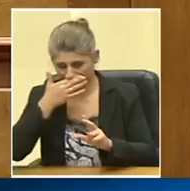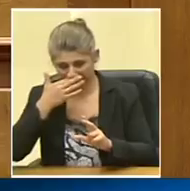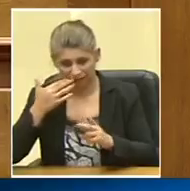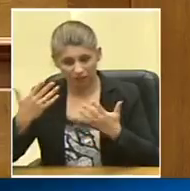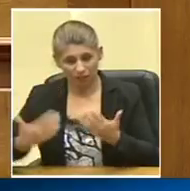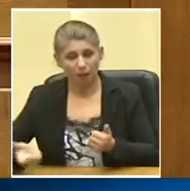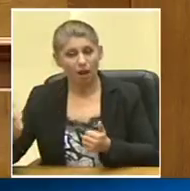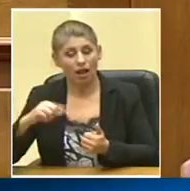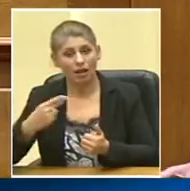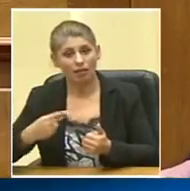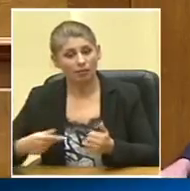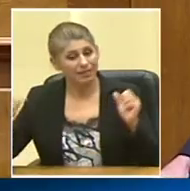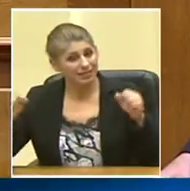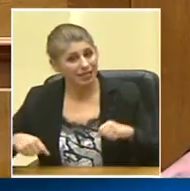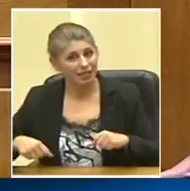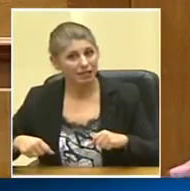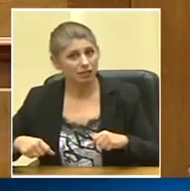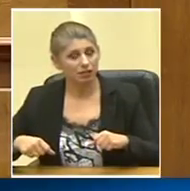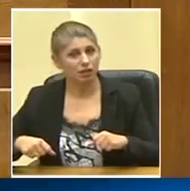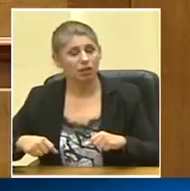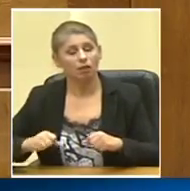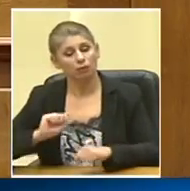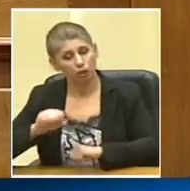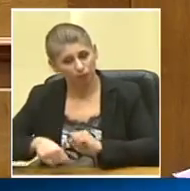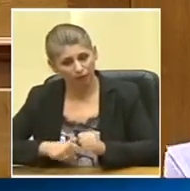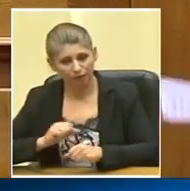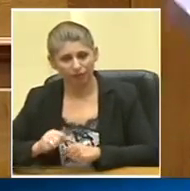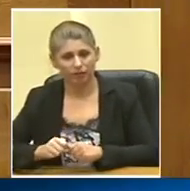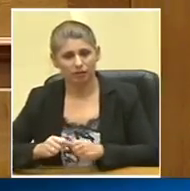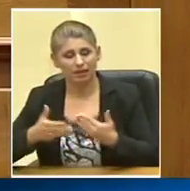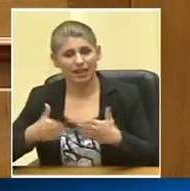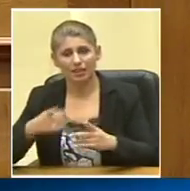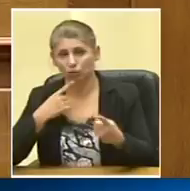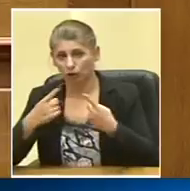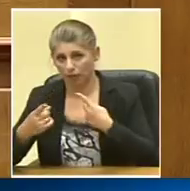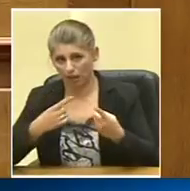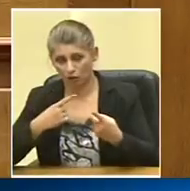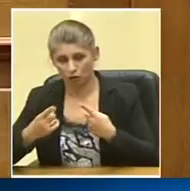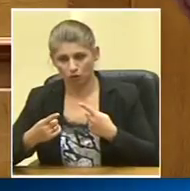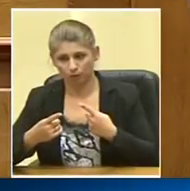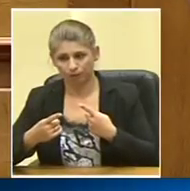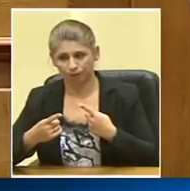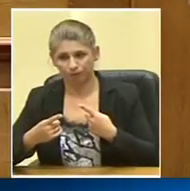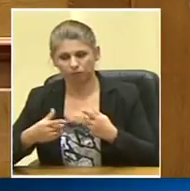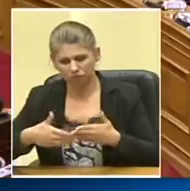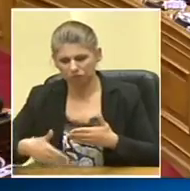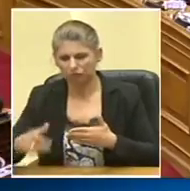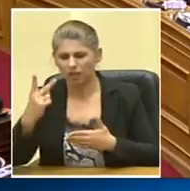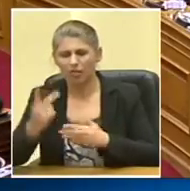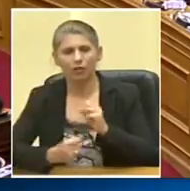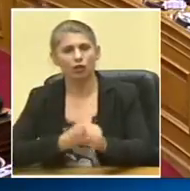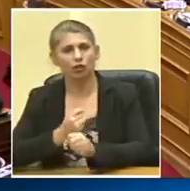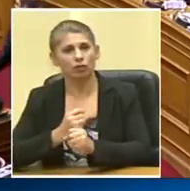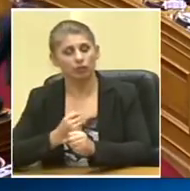Υπάρχουν άλλα θέματα συνένεσης. Επιχειρήσαμε να ανοίξει ο διάλογος εδώ και 2 χρόνια και